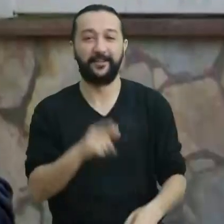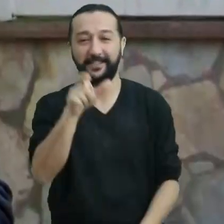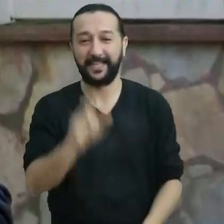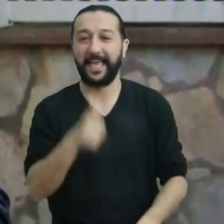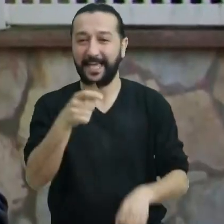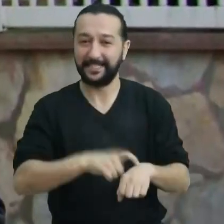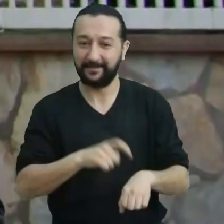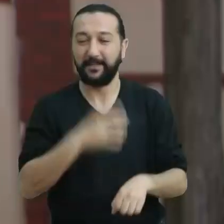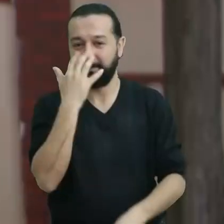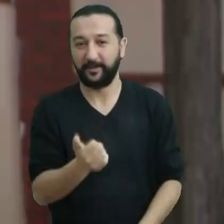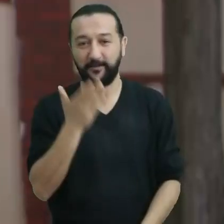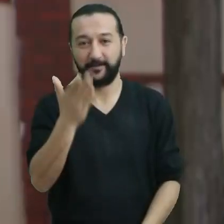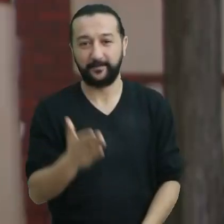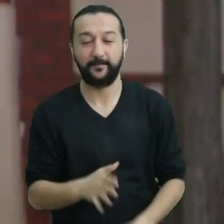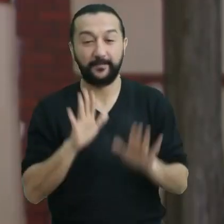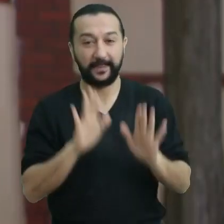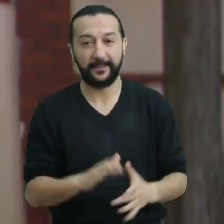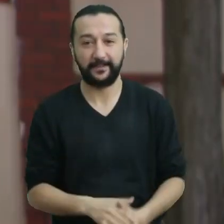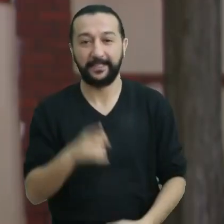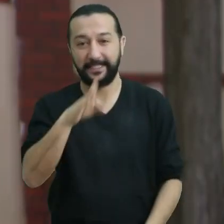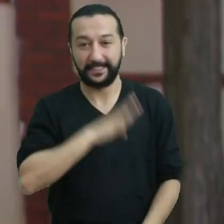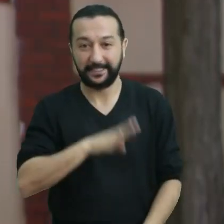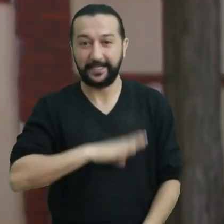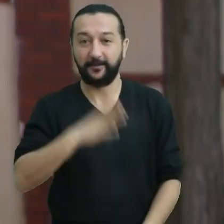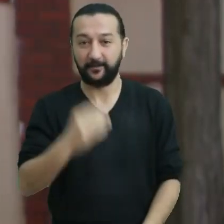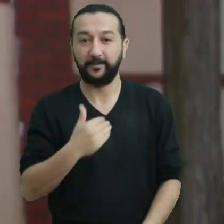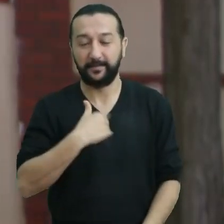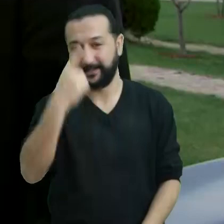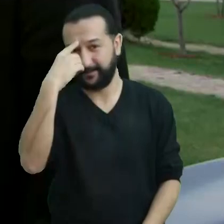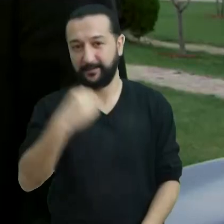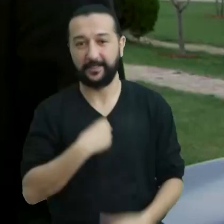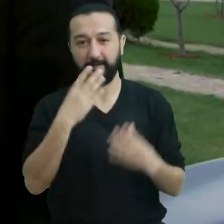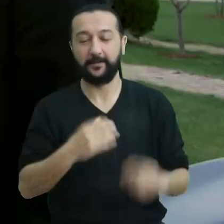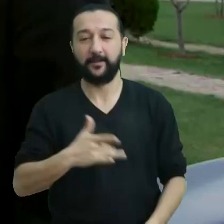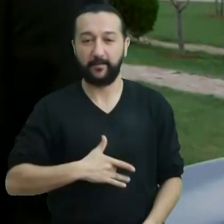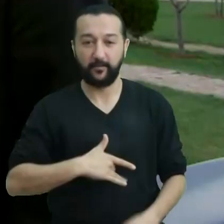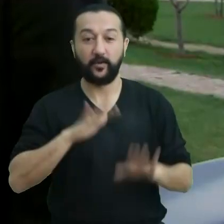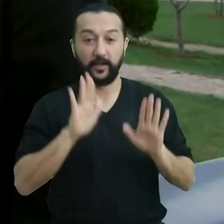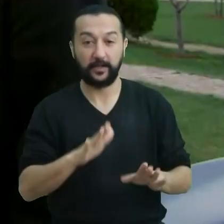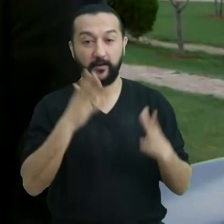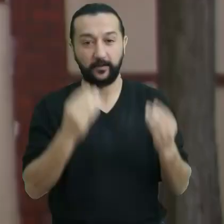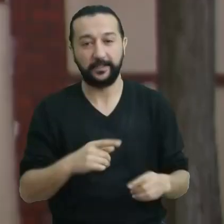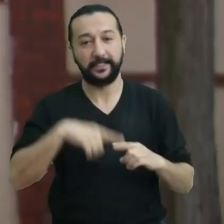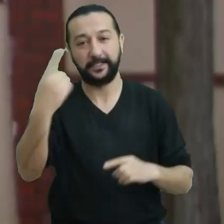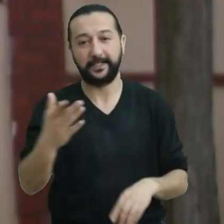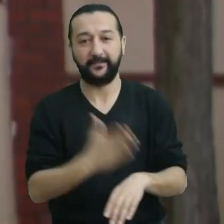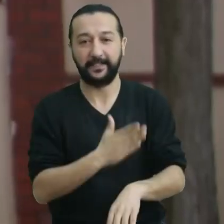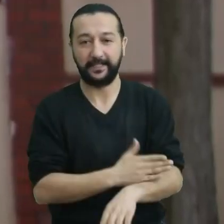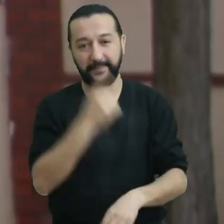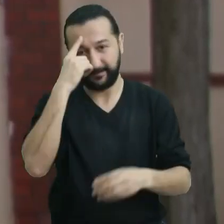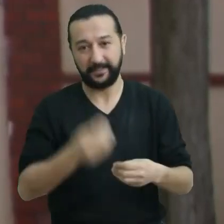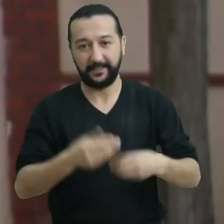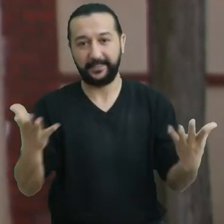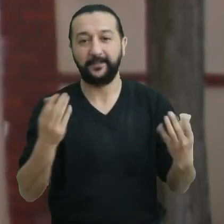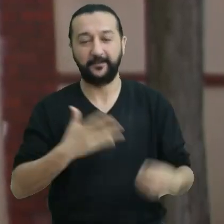her zaman bekliyoruz. Yalnız şikayetiniz olursa bize bildirin. Memnuniyetinizi de diğer vatandaşlara